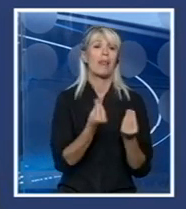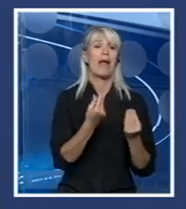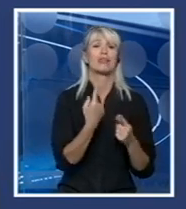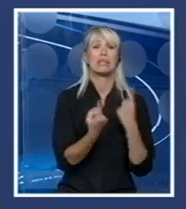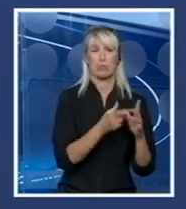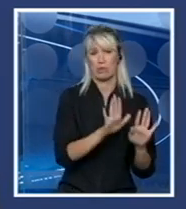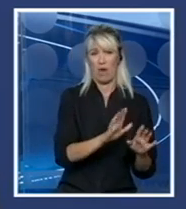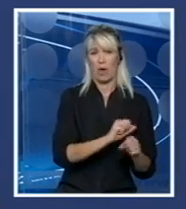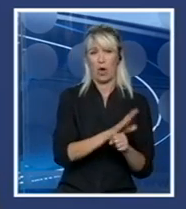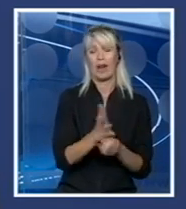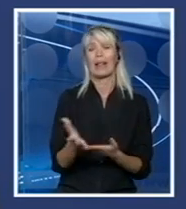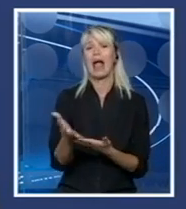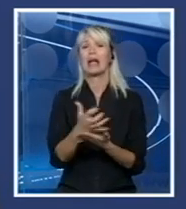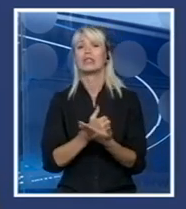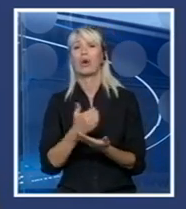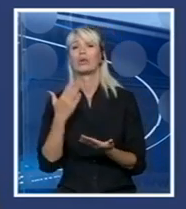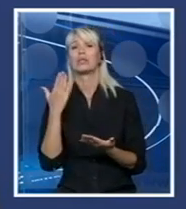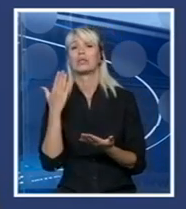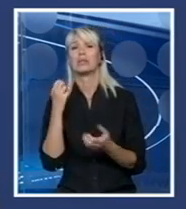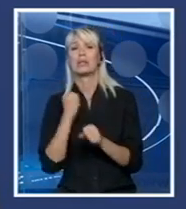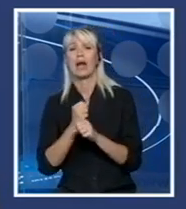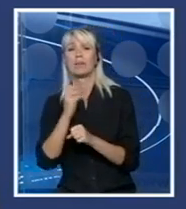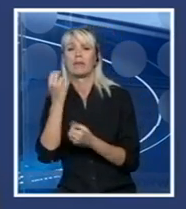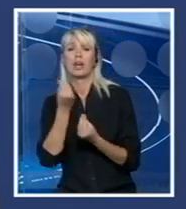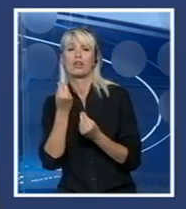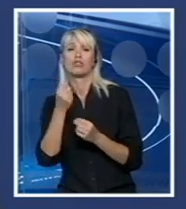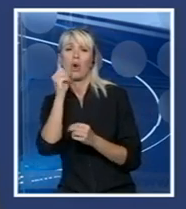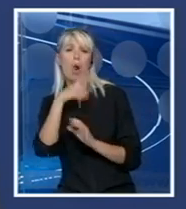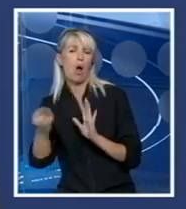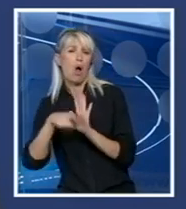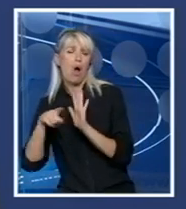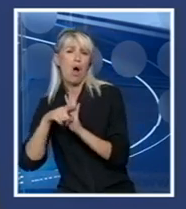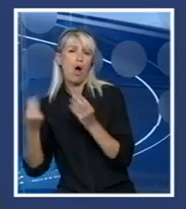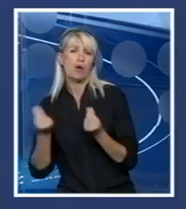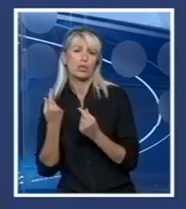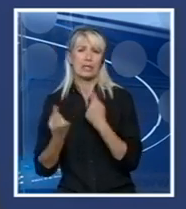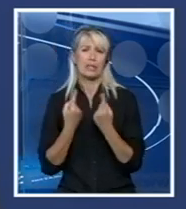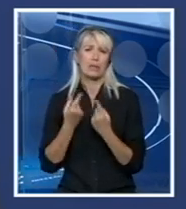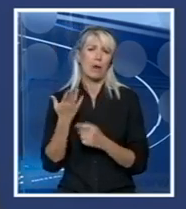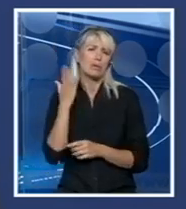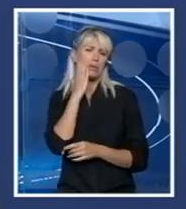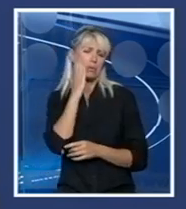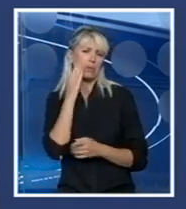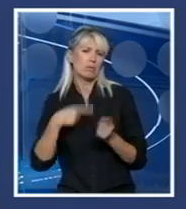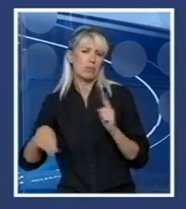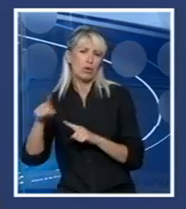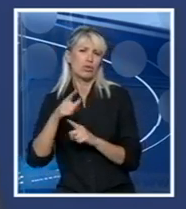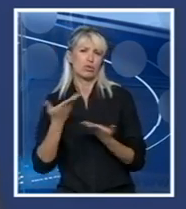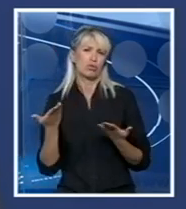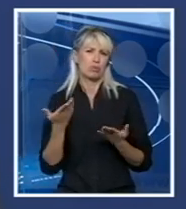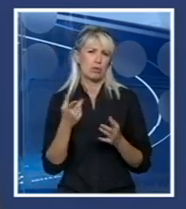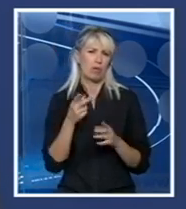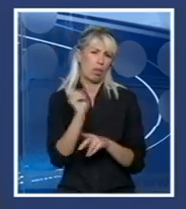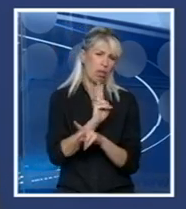da napravi dosta loma i loših priča vezane za akademsku čestitost. Jer to je prostor za manipulaciju velik, morate imati dobre uslove za tako